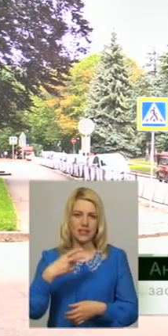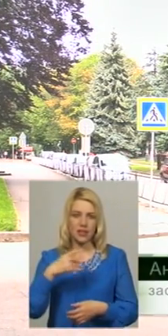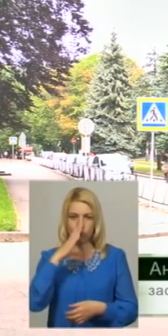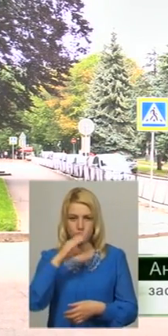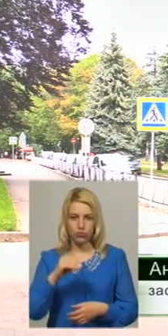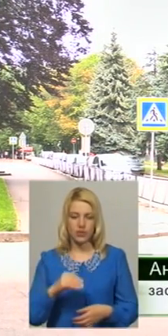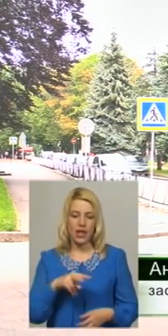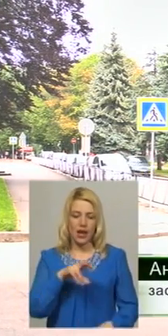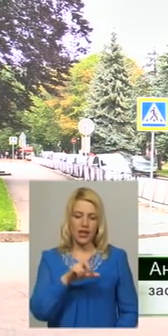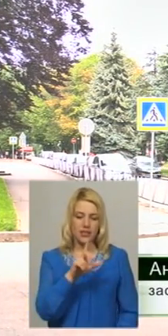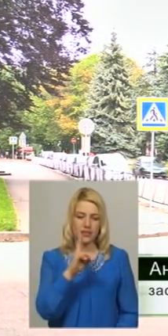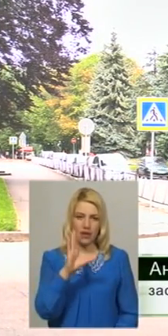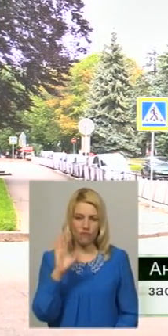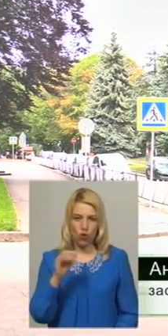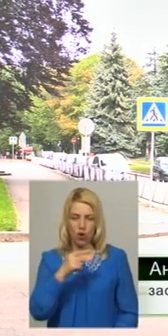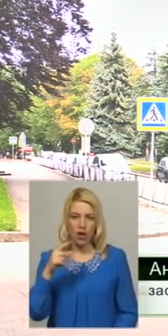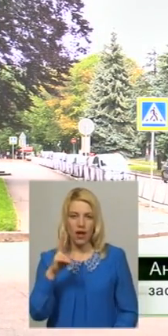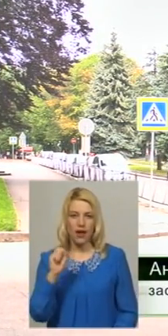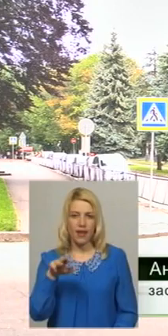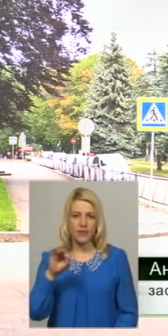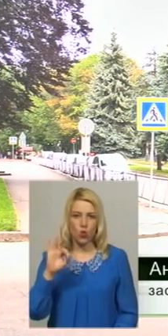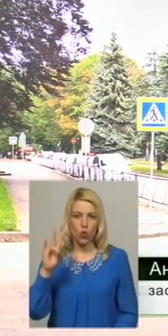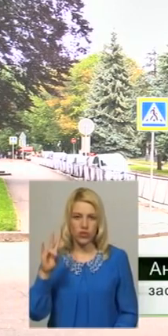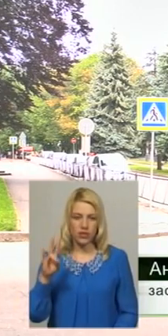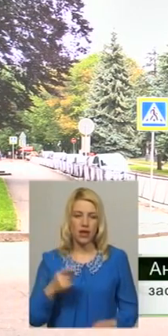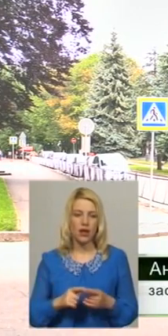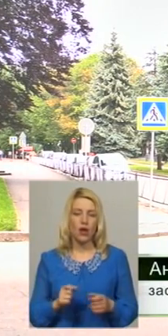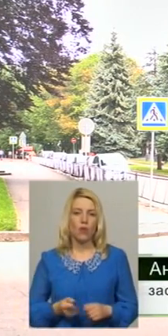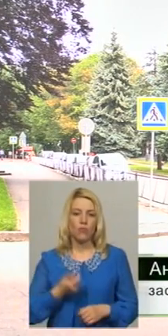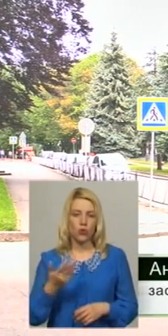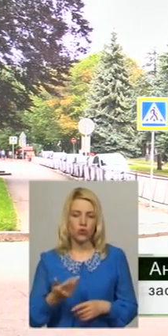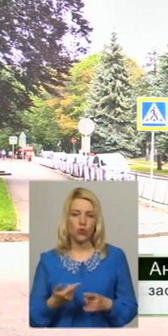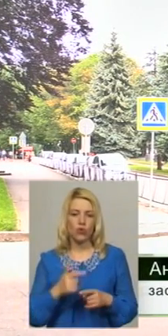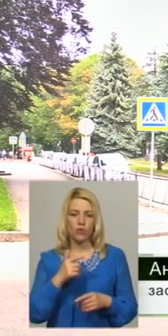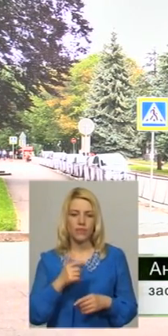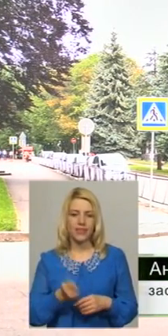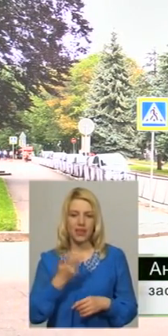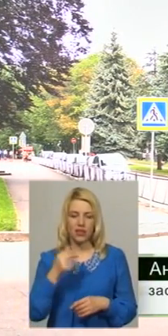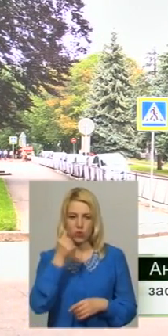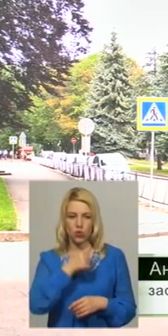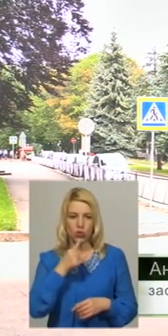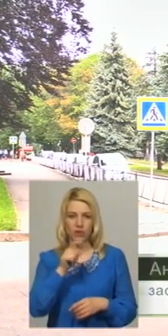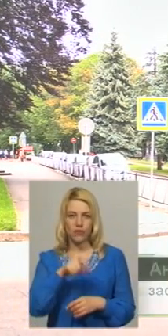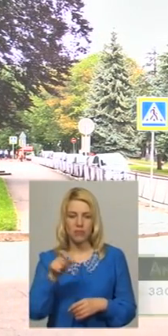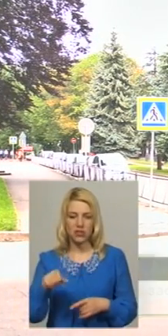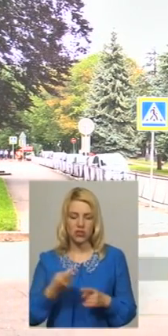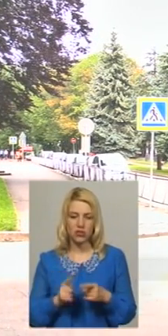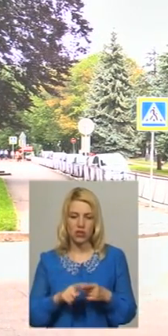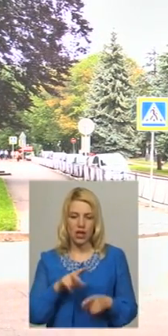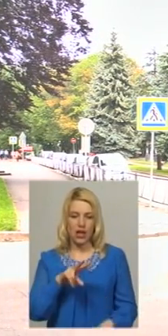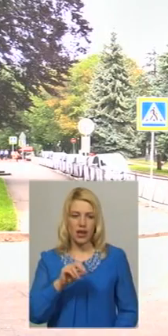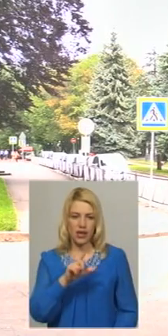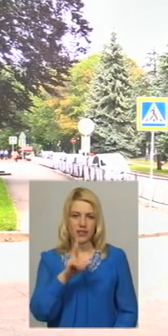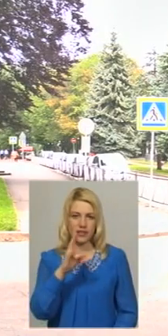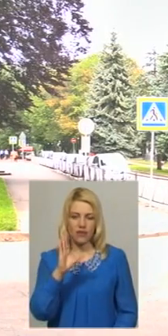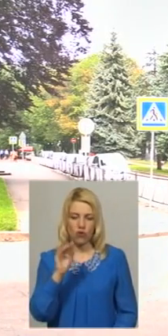Лезнево, Лезнево-Катіон. Протягом декількох років мешканці дальнього Лезнева, це Лезнево